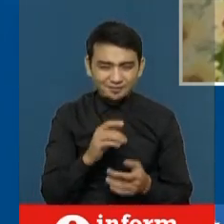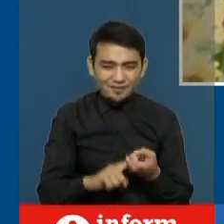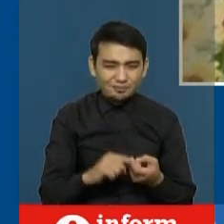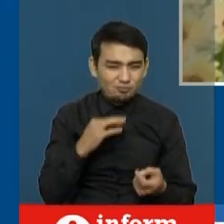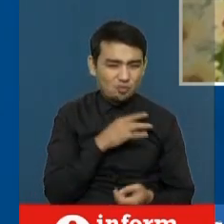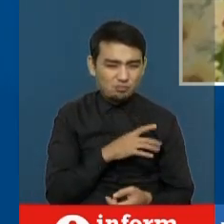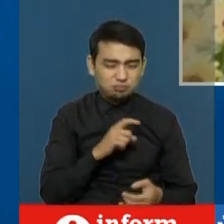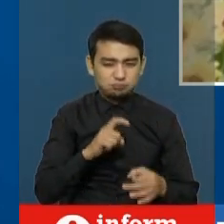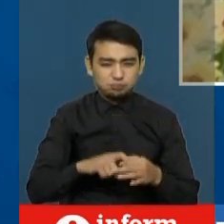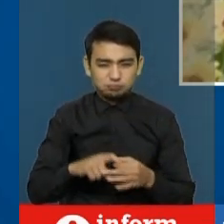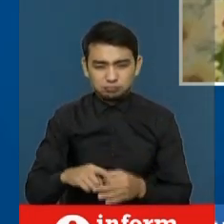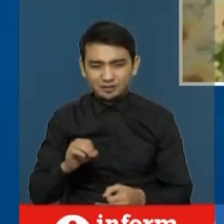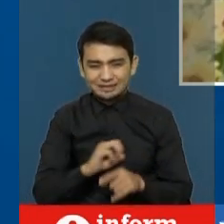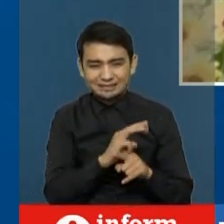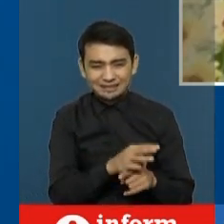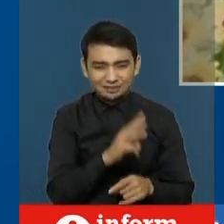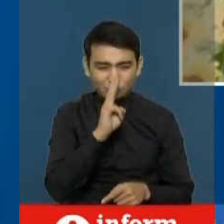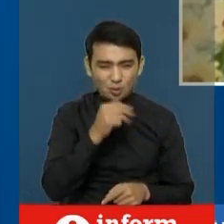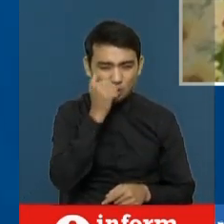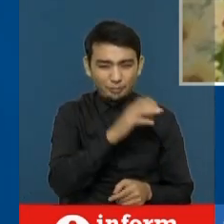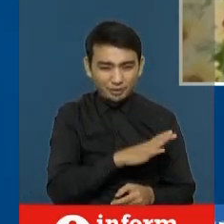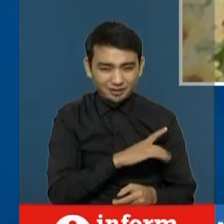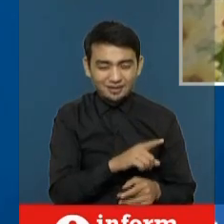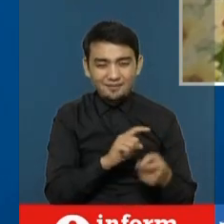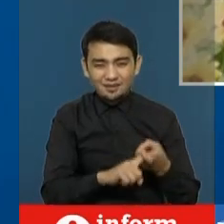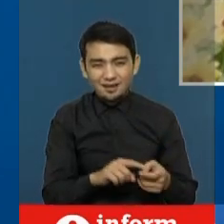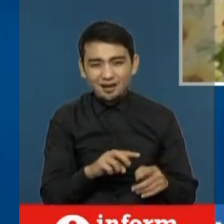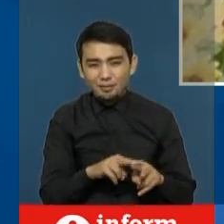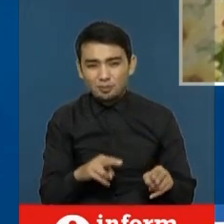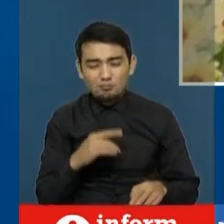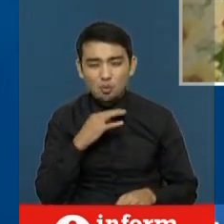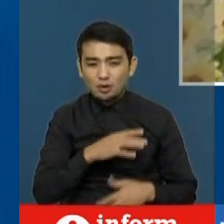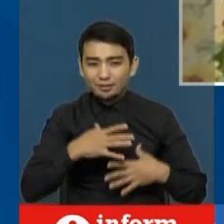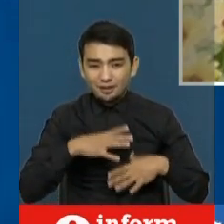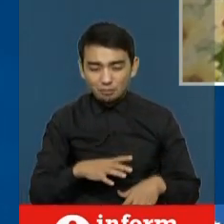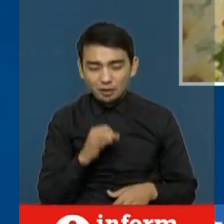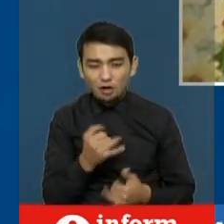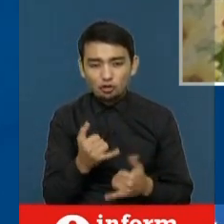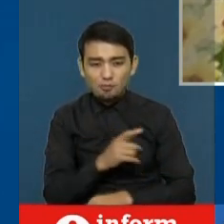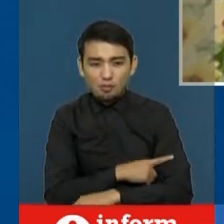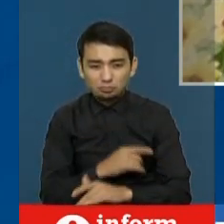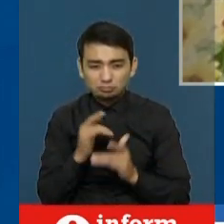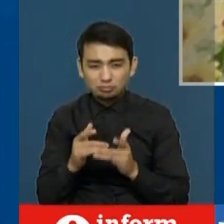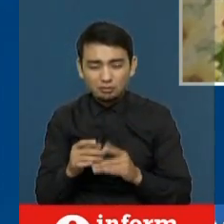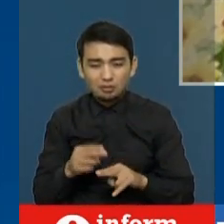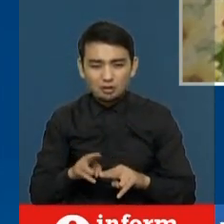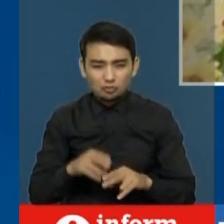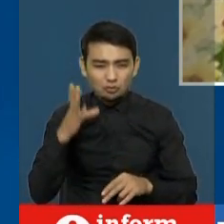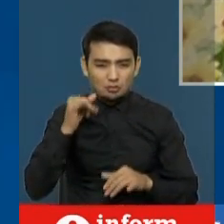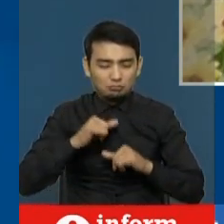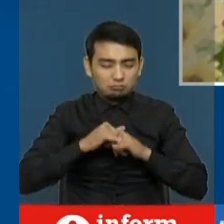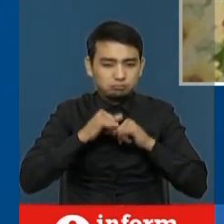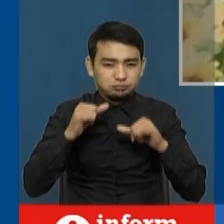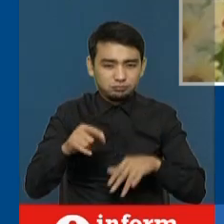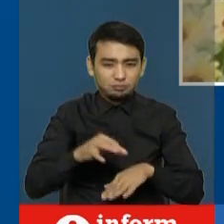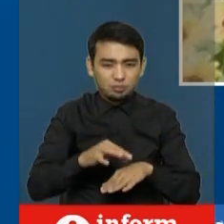Алдағы 3 жыл ішінде коронавирус өршіп тұрған кезде де мұндай инфекциялар көп болған жоқ. Ал қазір ауруханаға келетін науқастар артқан. Менің ойымша,